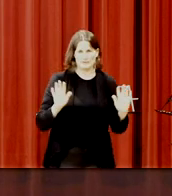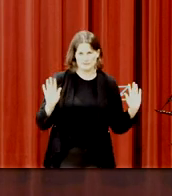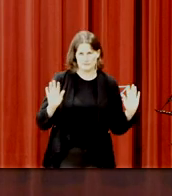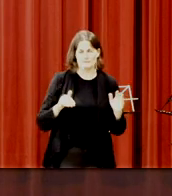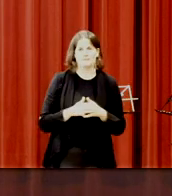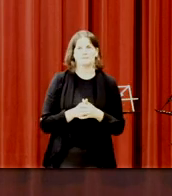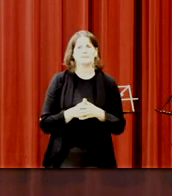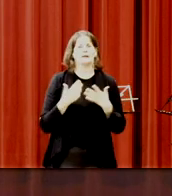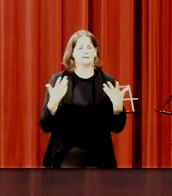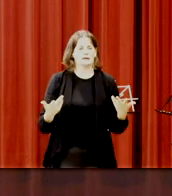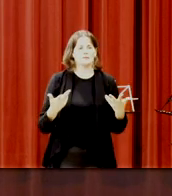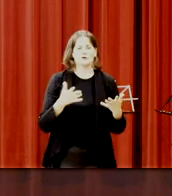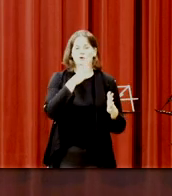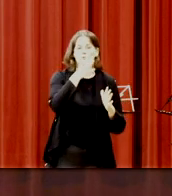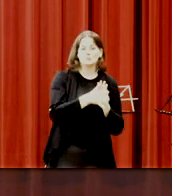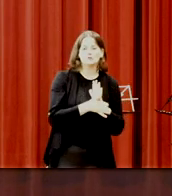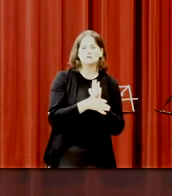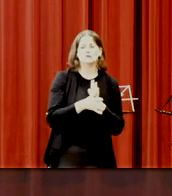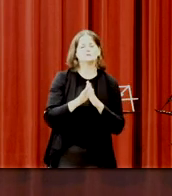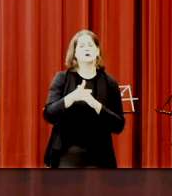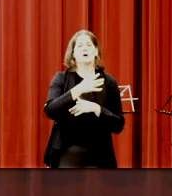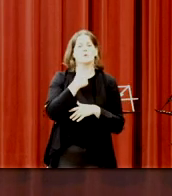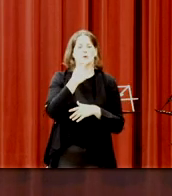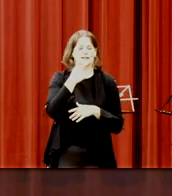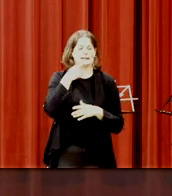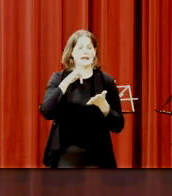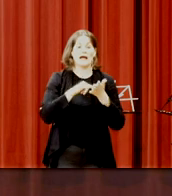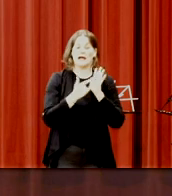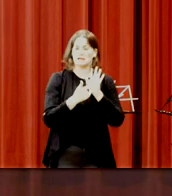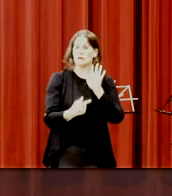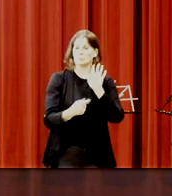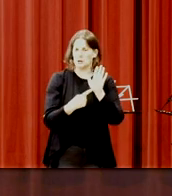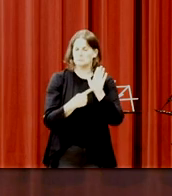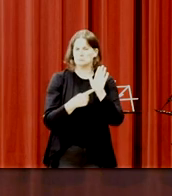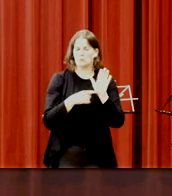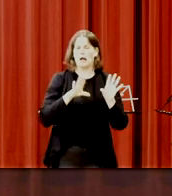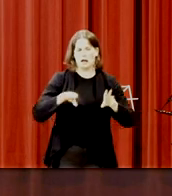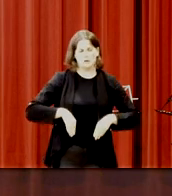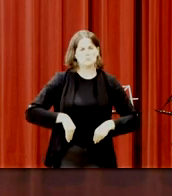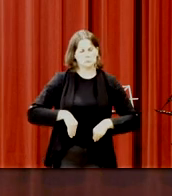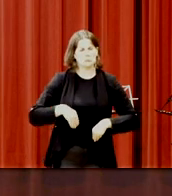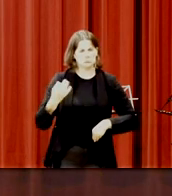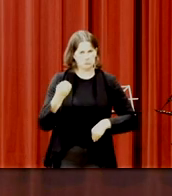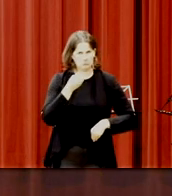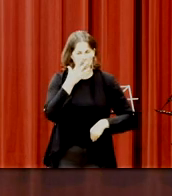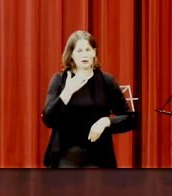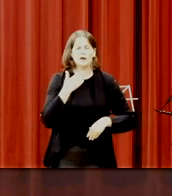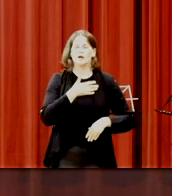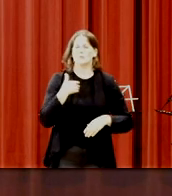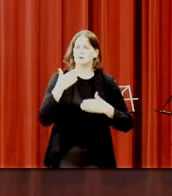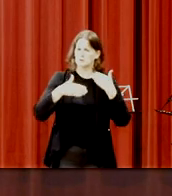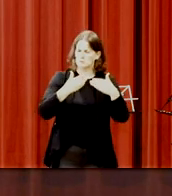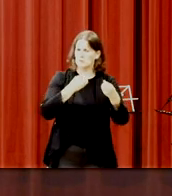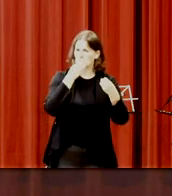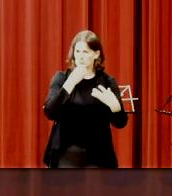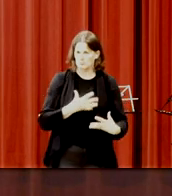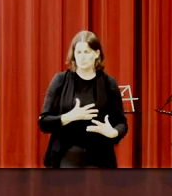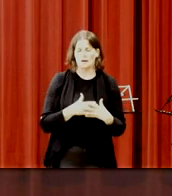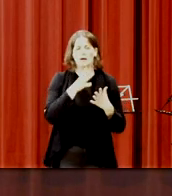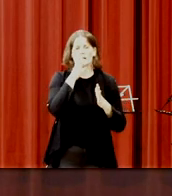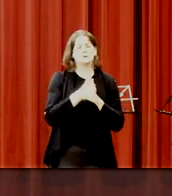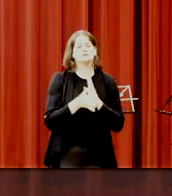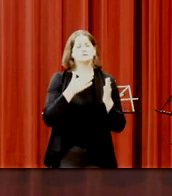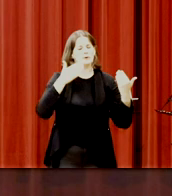la direcció que volíem. I per això vull agrair a dues persones que van fer fàcil la seva